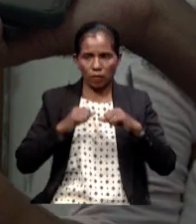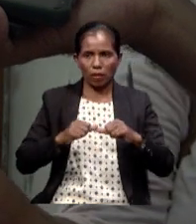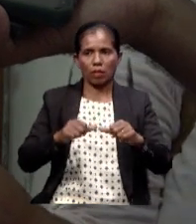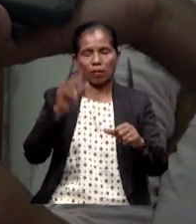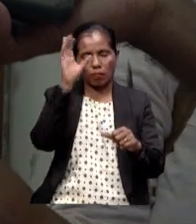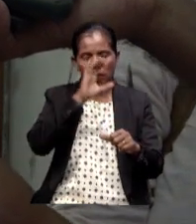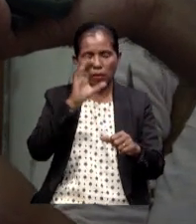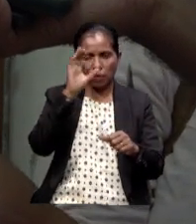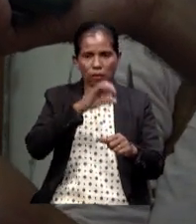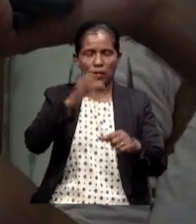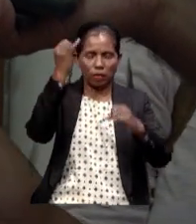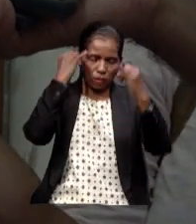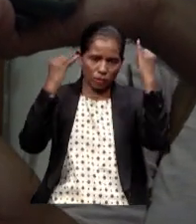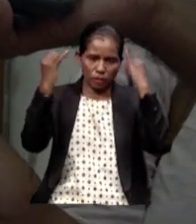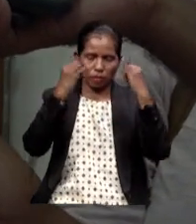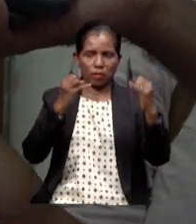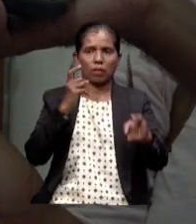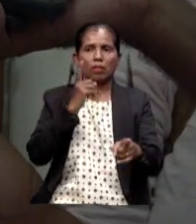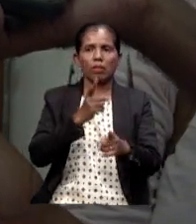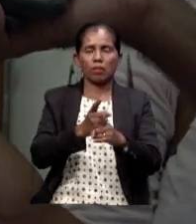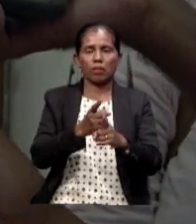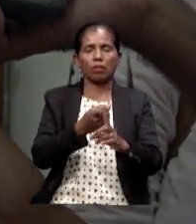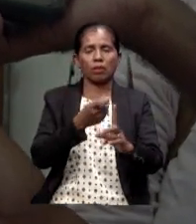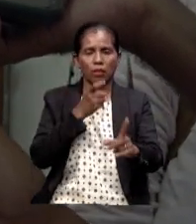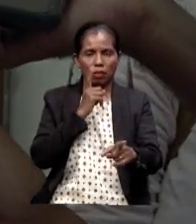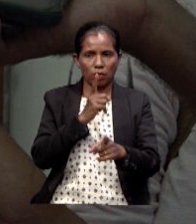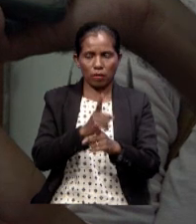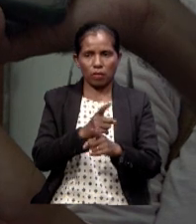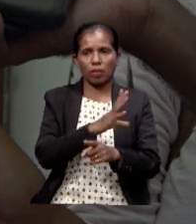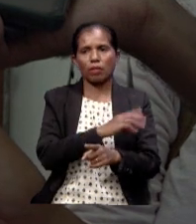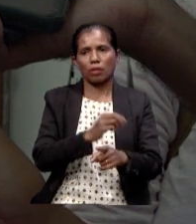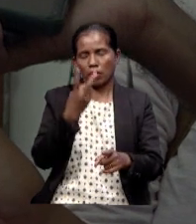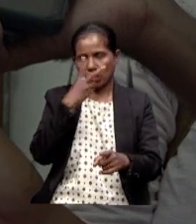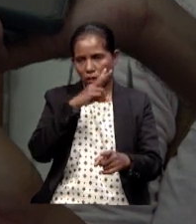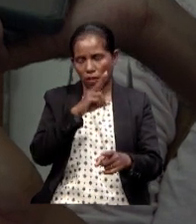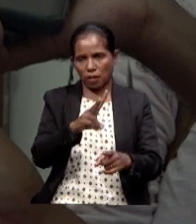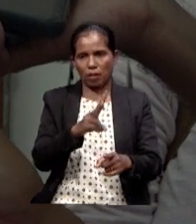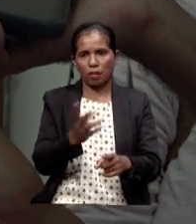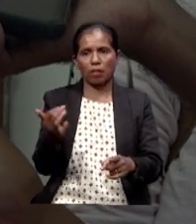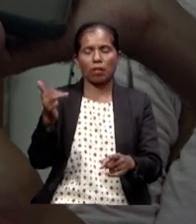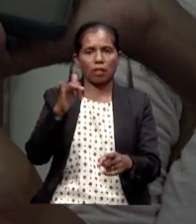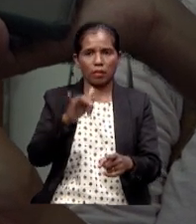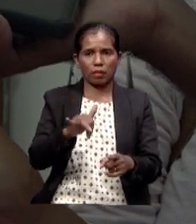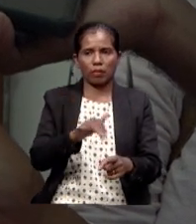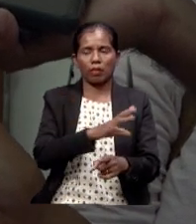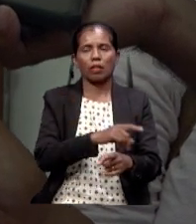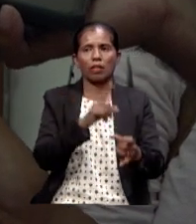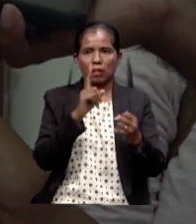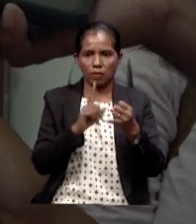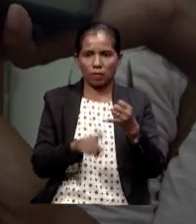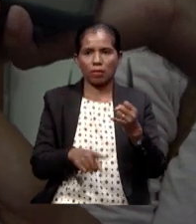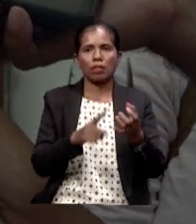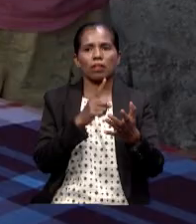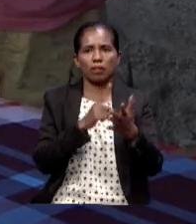buka informasan ida detalhos no mos se hareba linia diagnostik ibu sliune